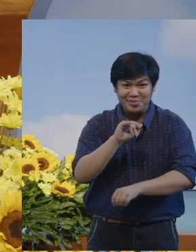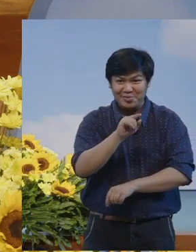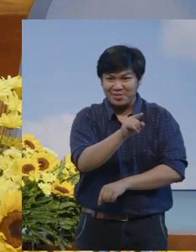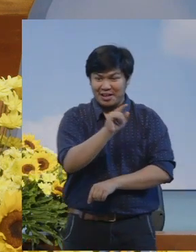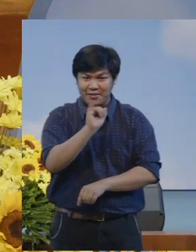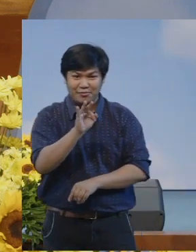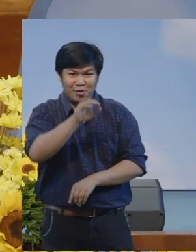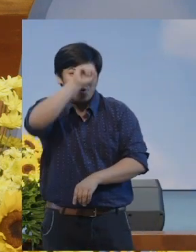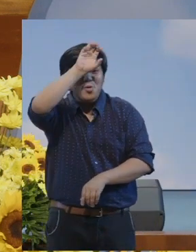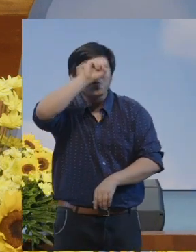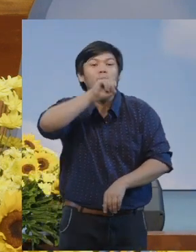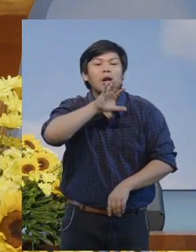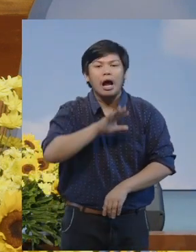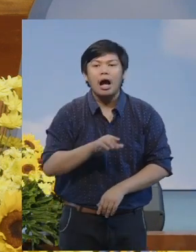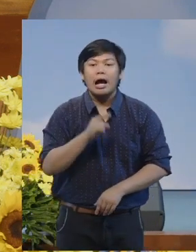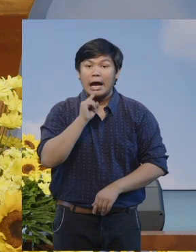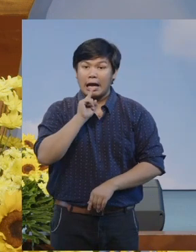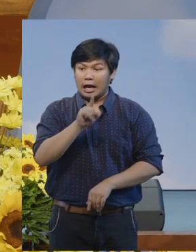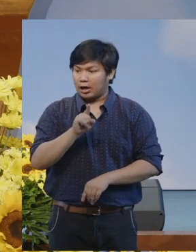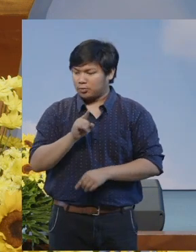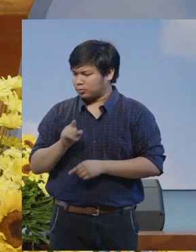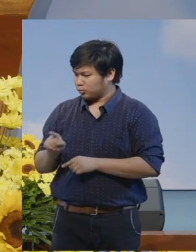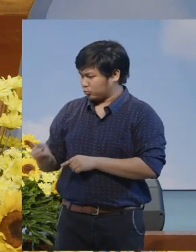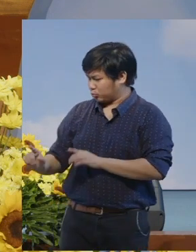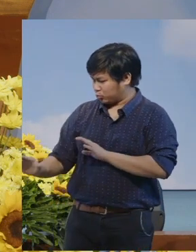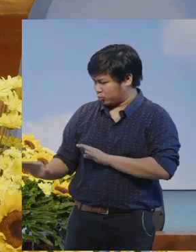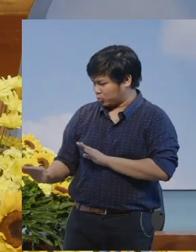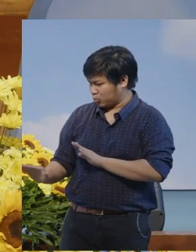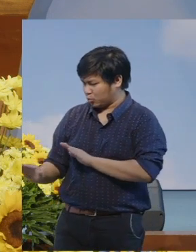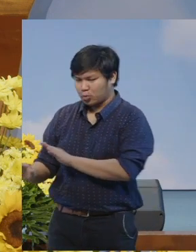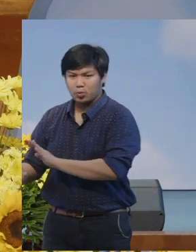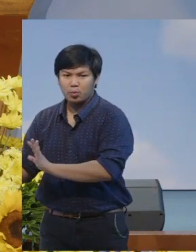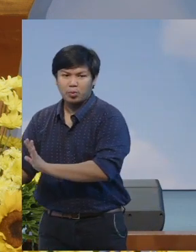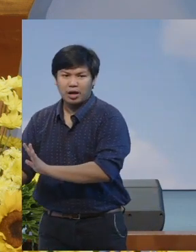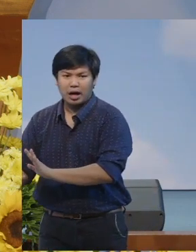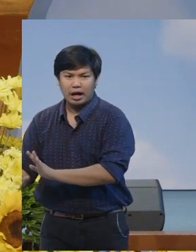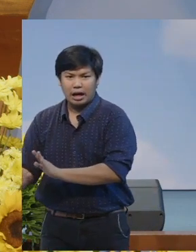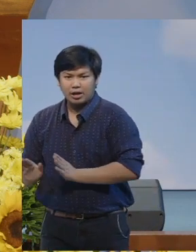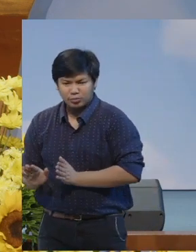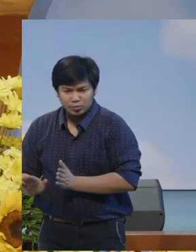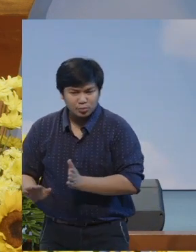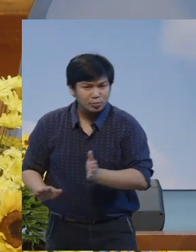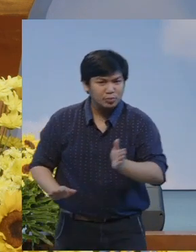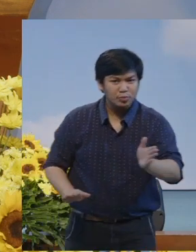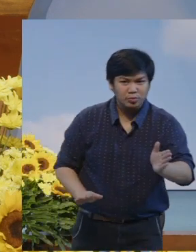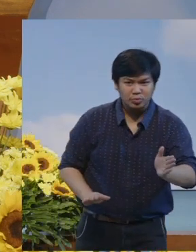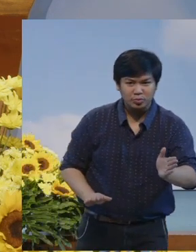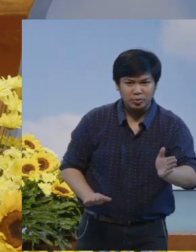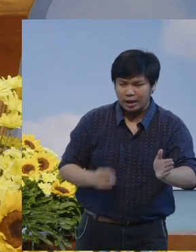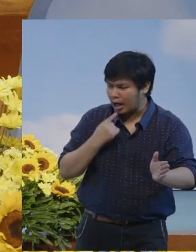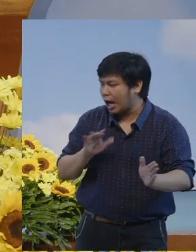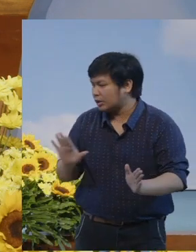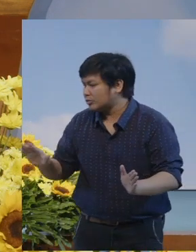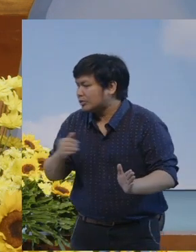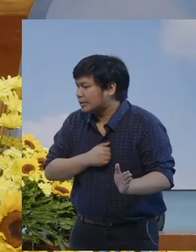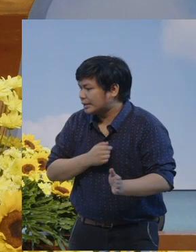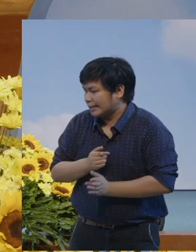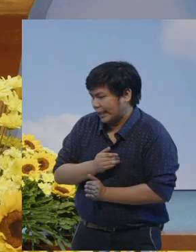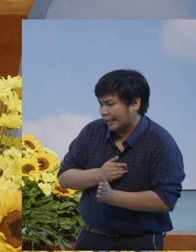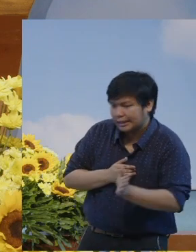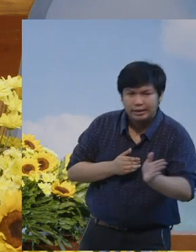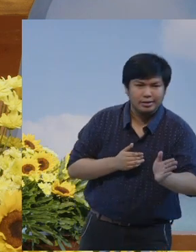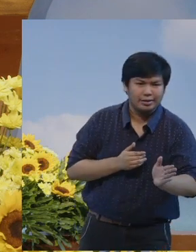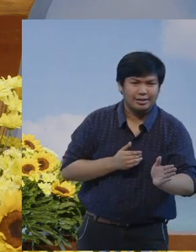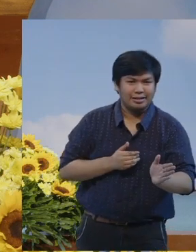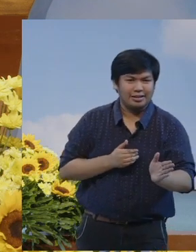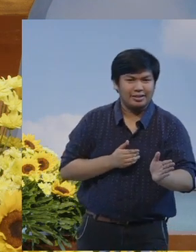magpasintabi ka. Pasintabi po, pasintabi po." No? Para kami kausap, pero wala naman. No?